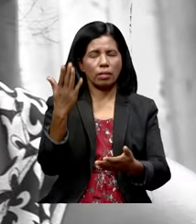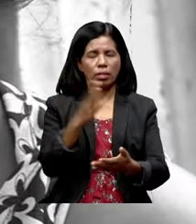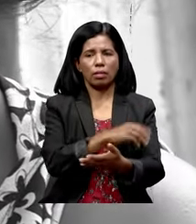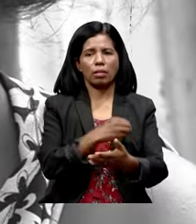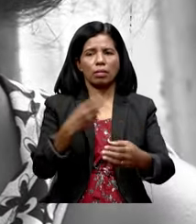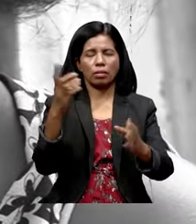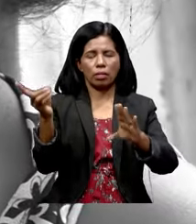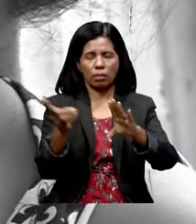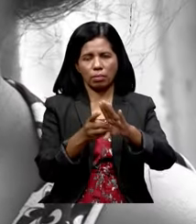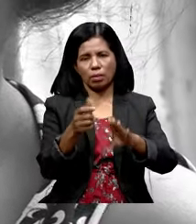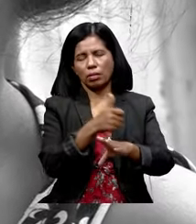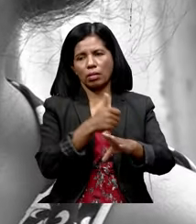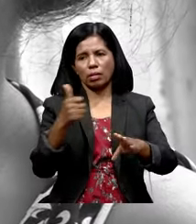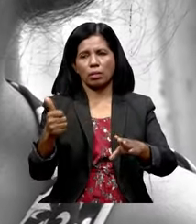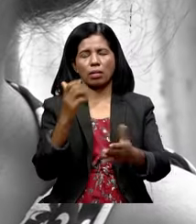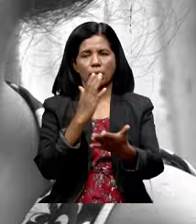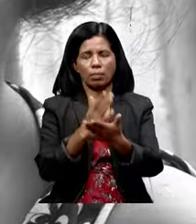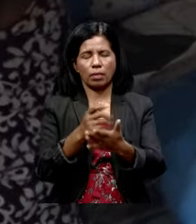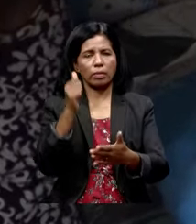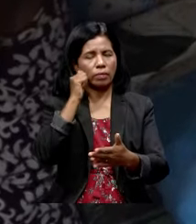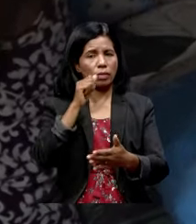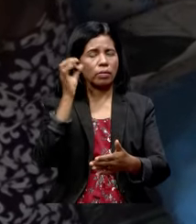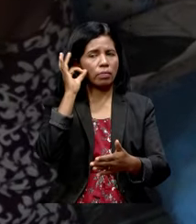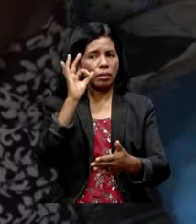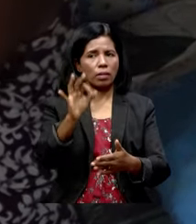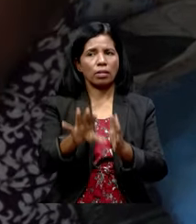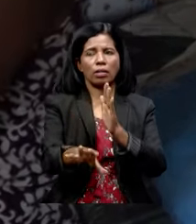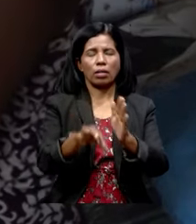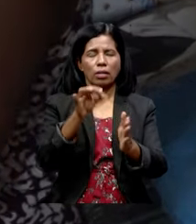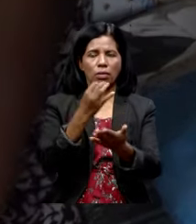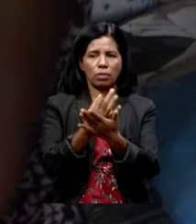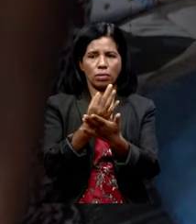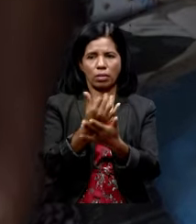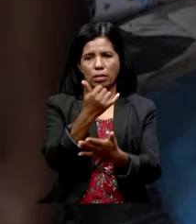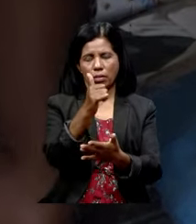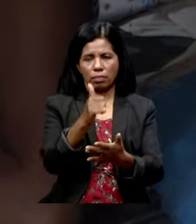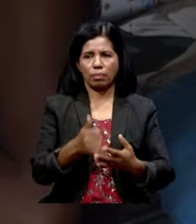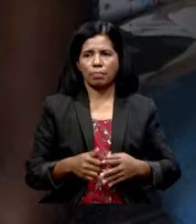ia dokumentu balu makin pede ina faluk ne hodi hetan subsidiu.